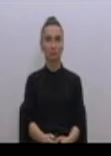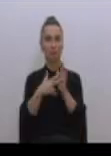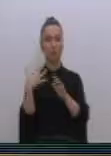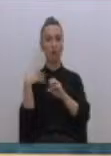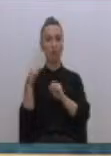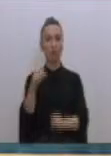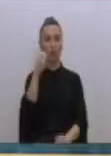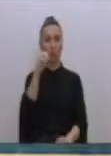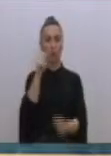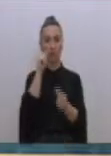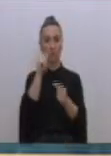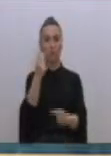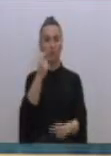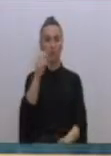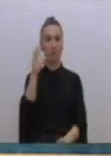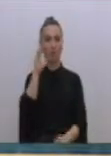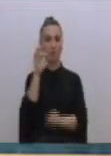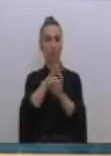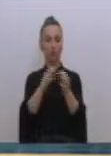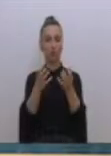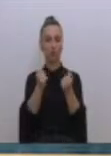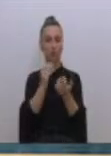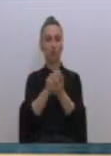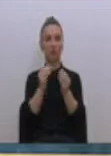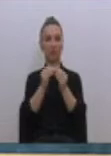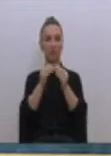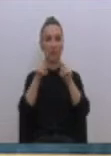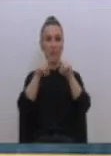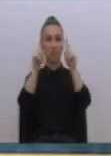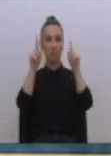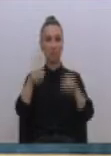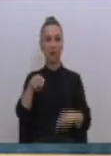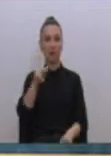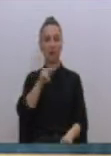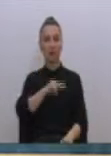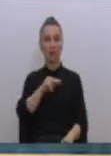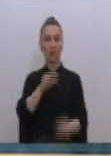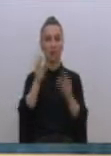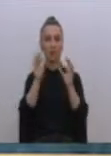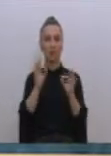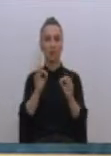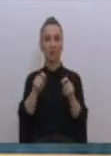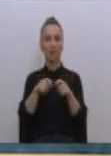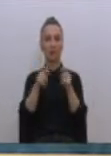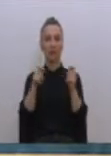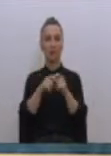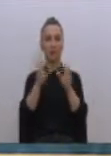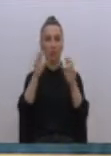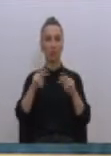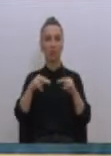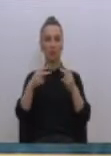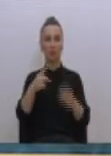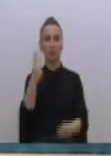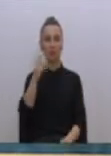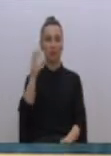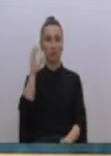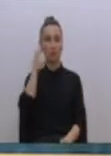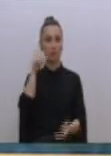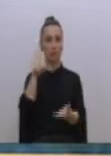Samozat Trometi i-am ochrenul proiectul Privilei Mosmet Mirabuli. Am o epacheci administrativul samardarul ăsta codec și celuia Privilei Mosmet, tot ce a tot cancescus